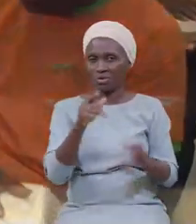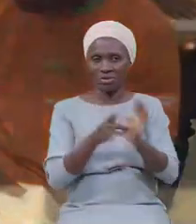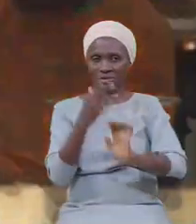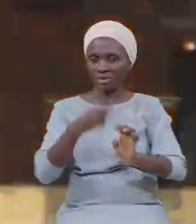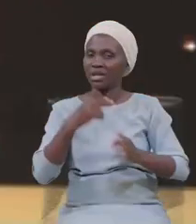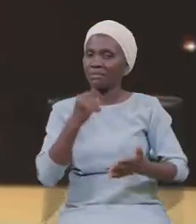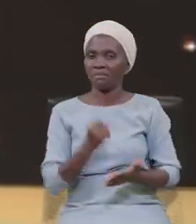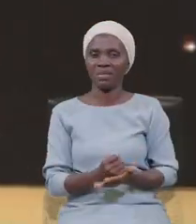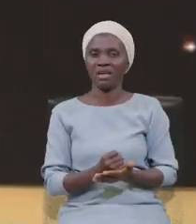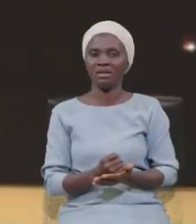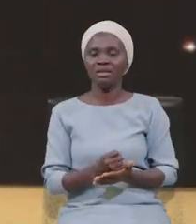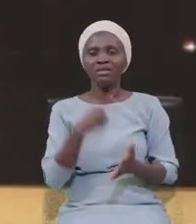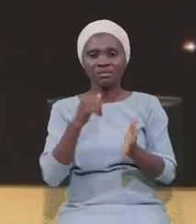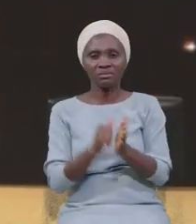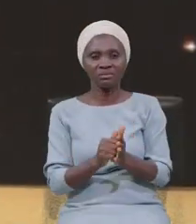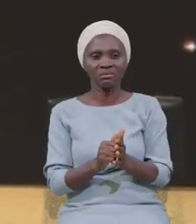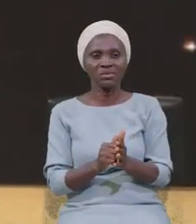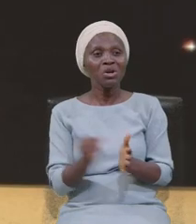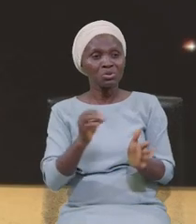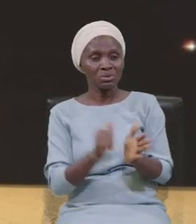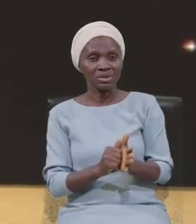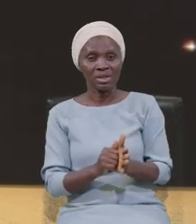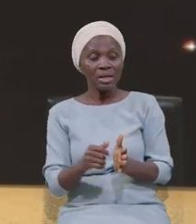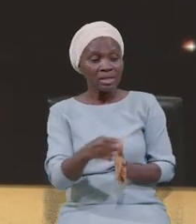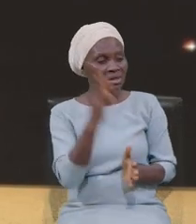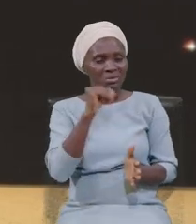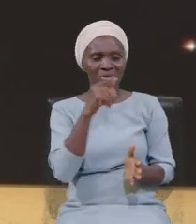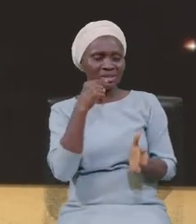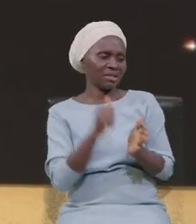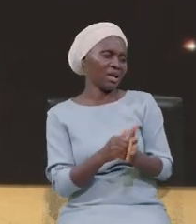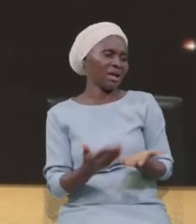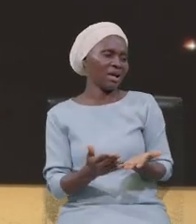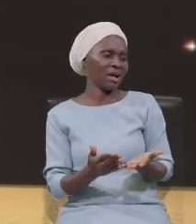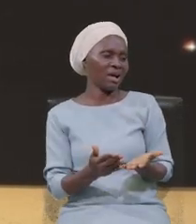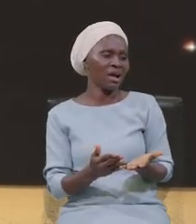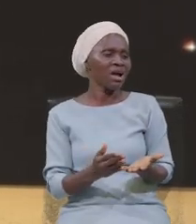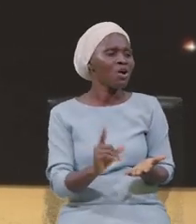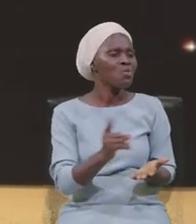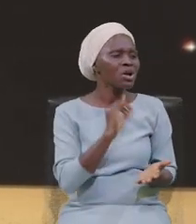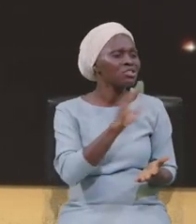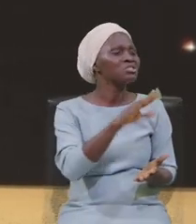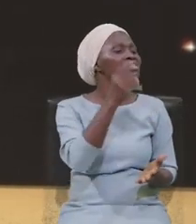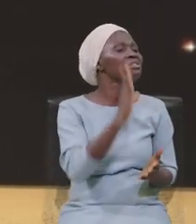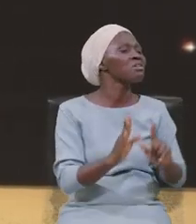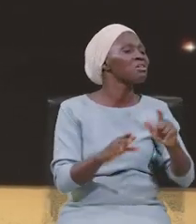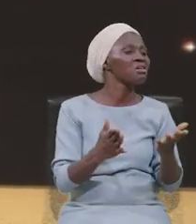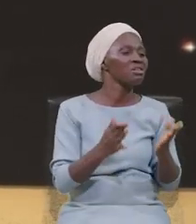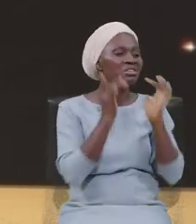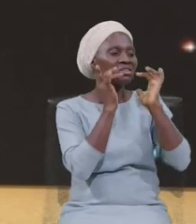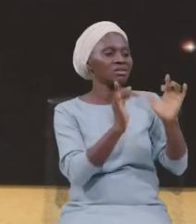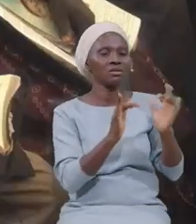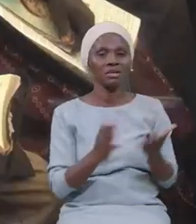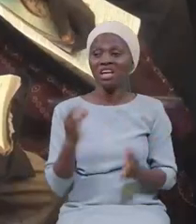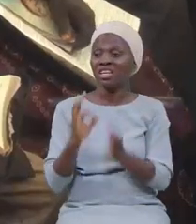peuples où est leur Dieu? Si quelqu'un vous pose la question, où est ton Dieu? Où est votre